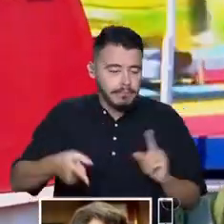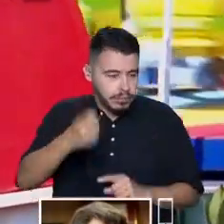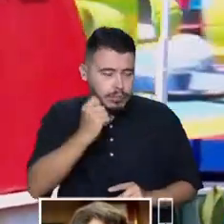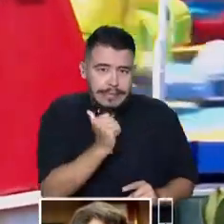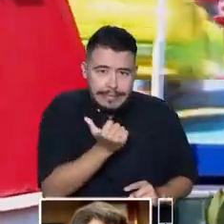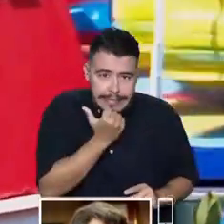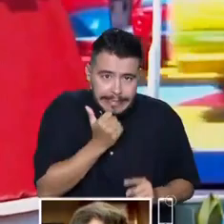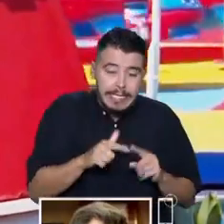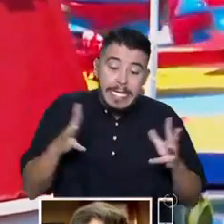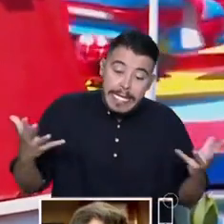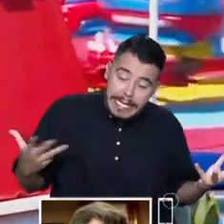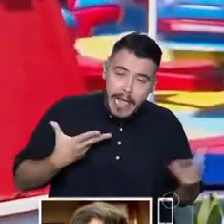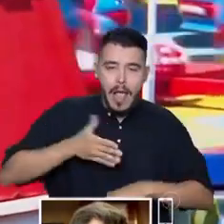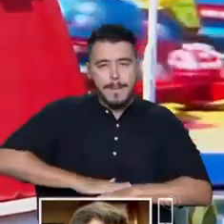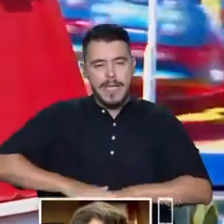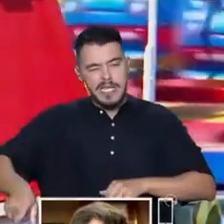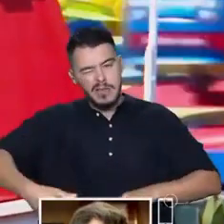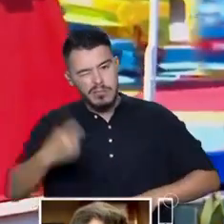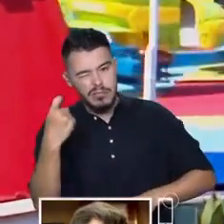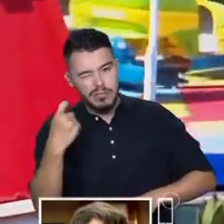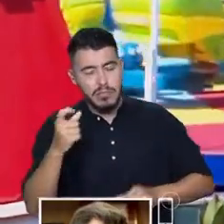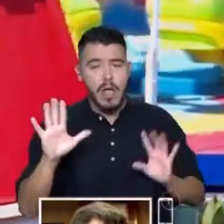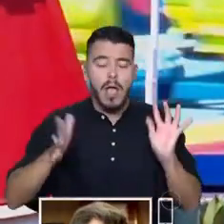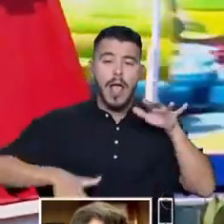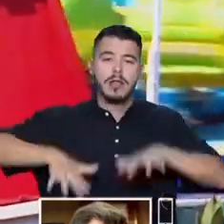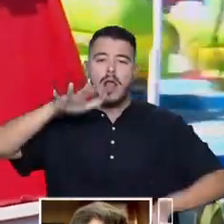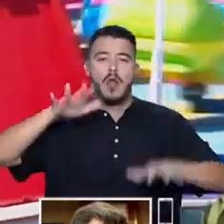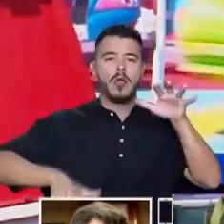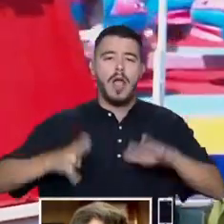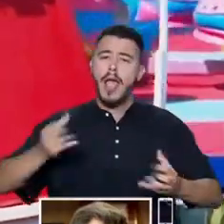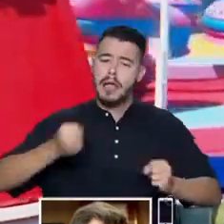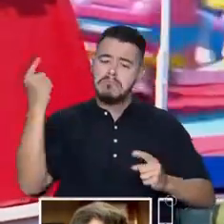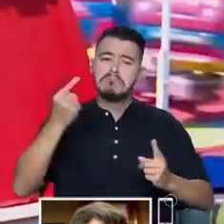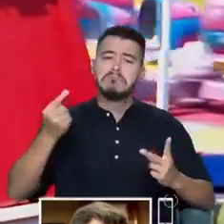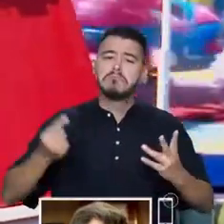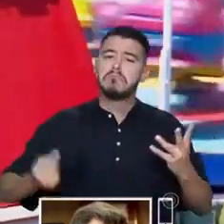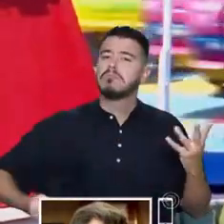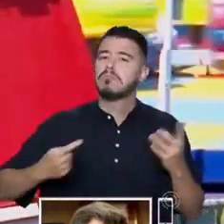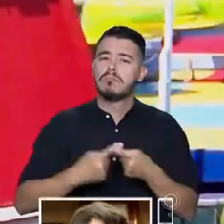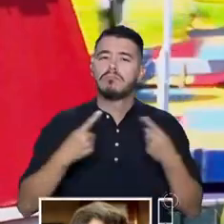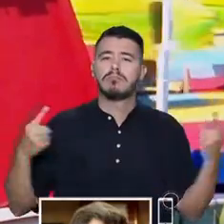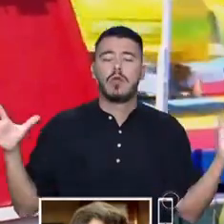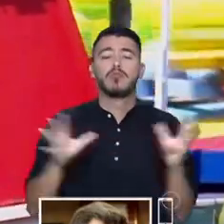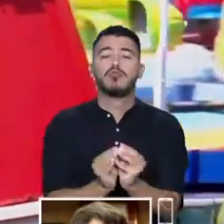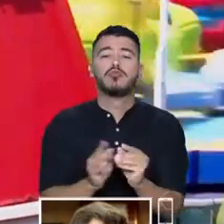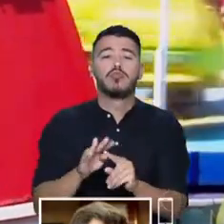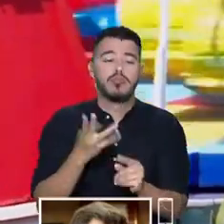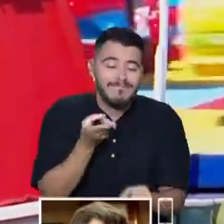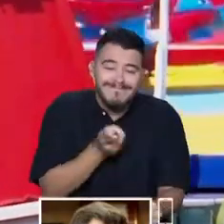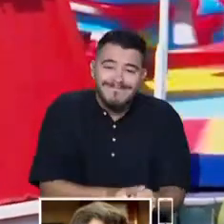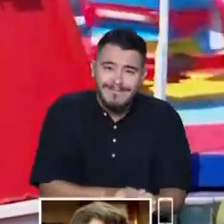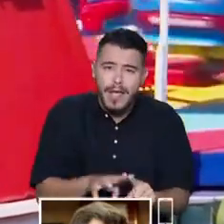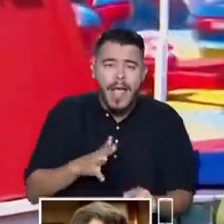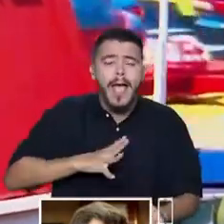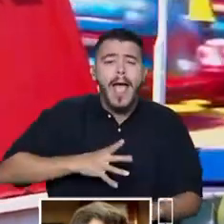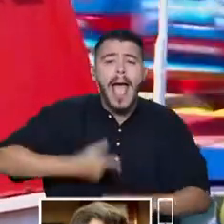αμέλεια, υπάρχει ενδεχόμενος δόλος, υπάρχει ο άμεσος δόλος. Υπάρχουν διάφορα είδη δόλου. Αυτά ο απλός πολίτης δεν τα